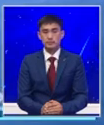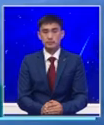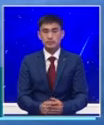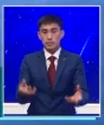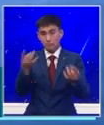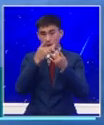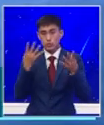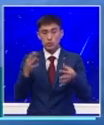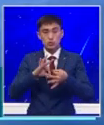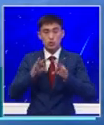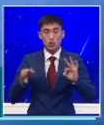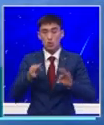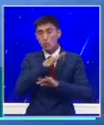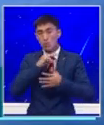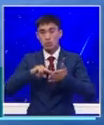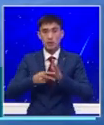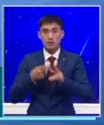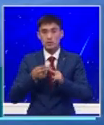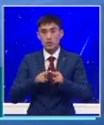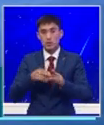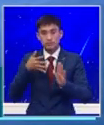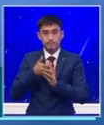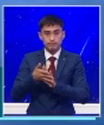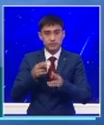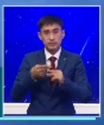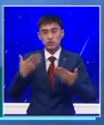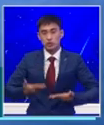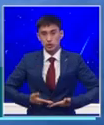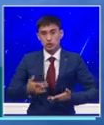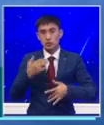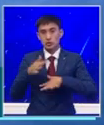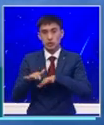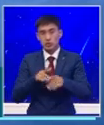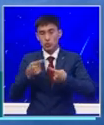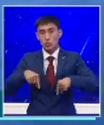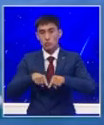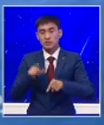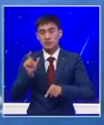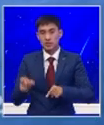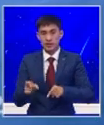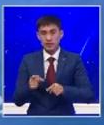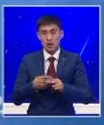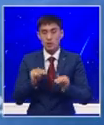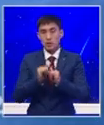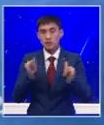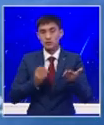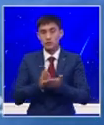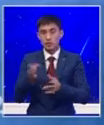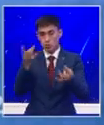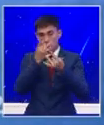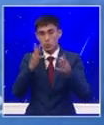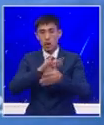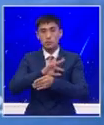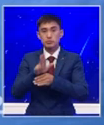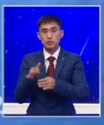культура - это сложное многоплановое явление пронизано и деятельности общества и человека развитие сферы культуры